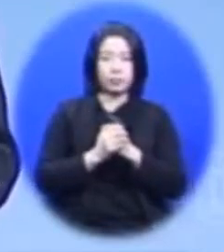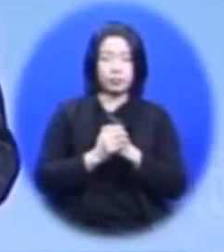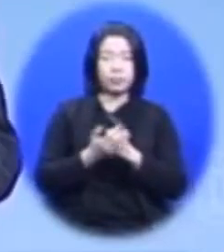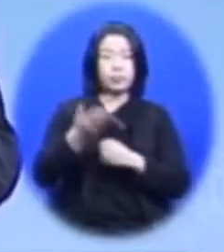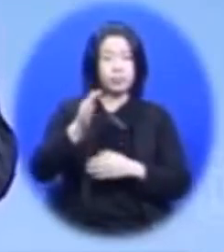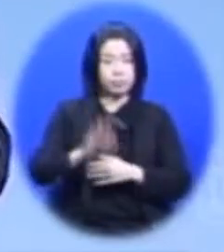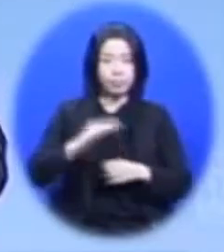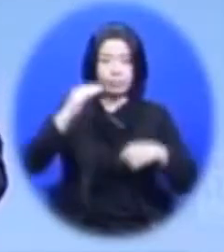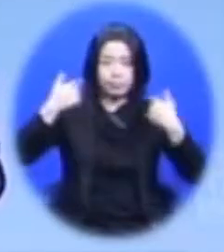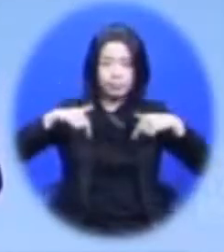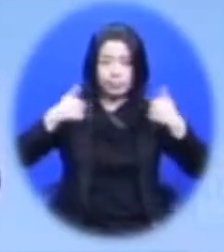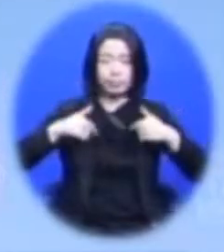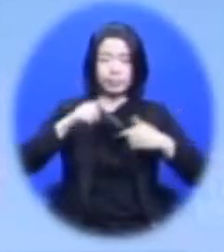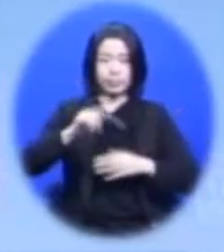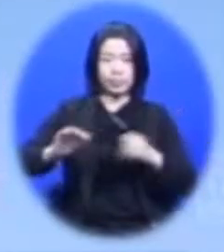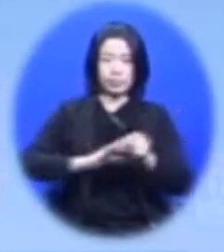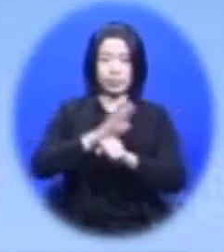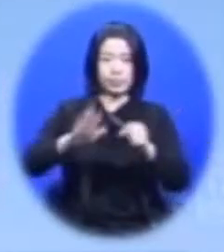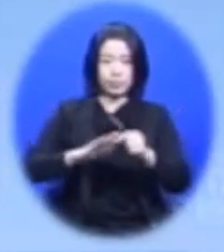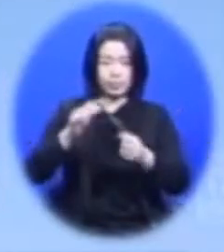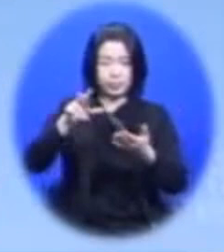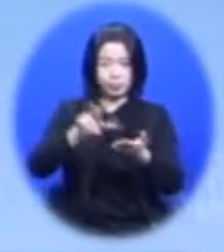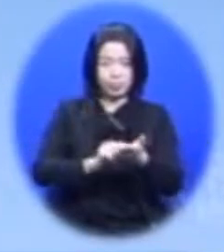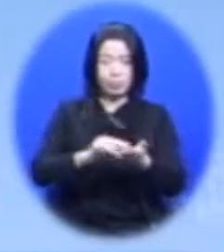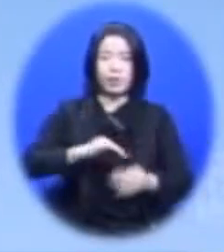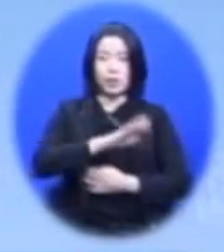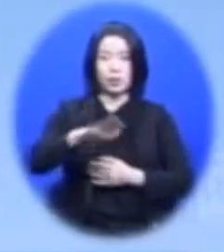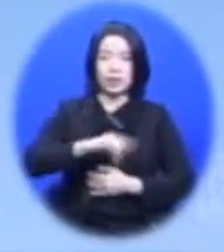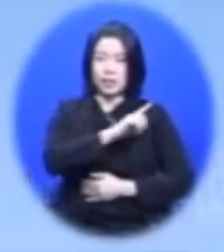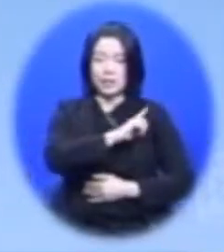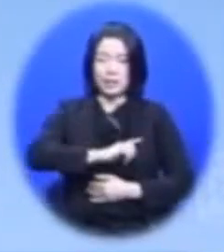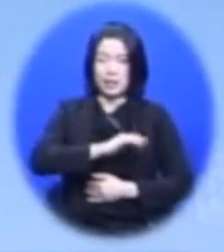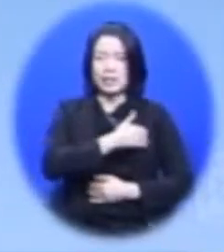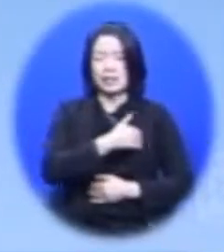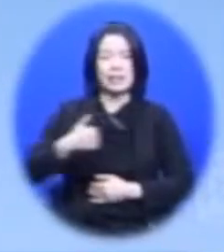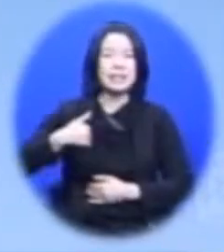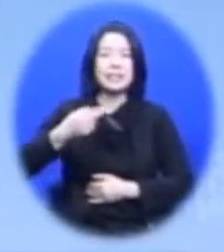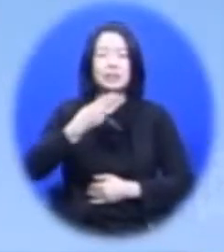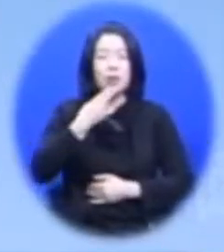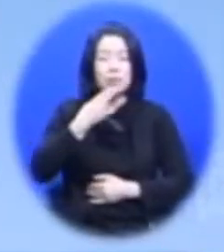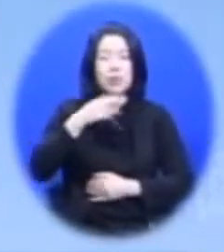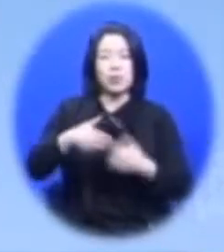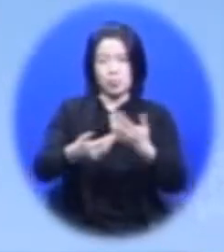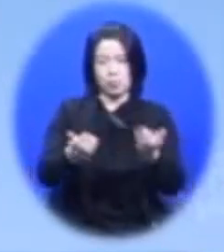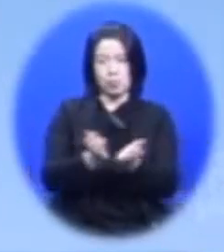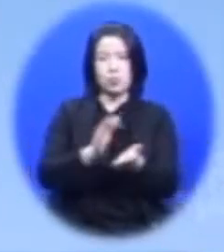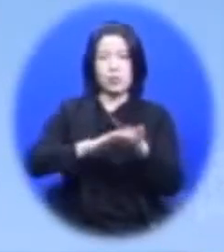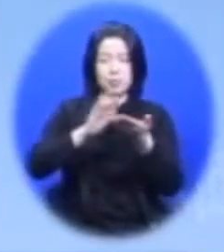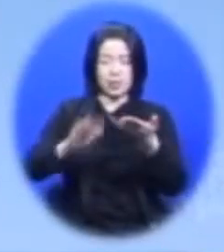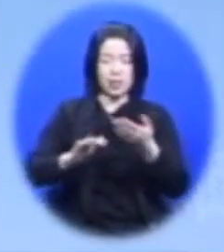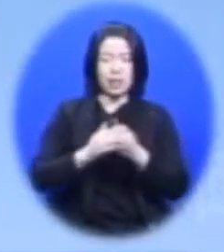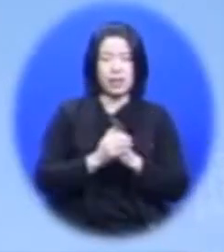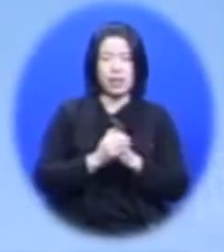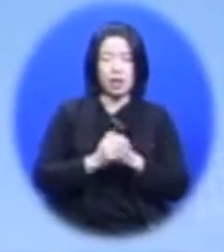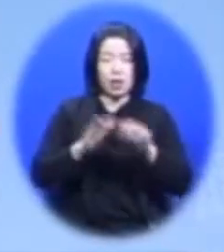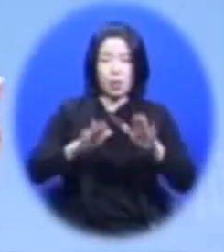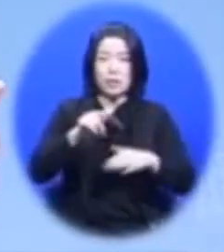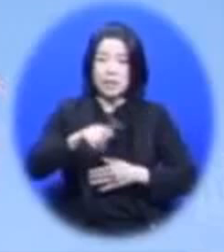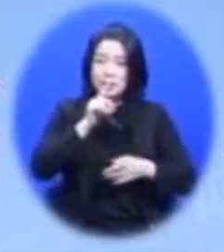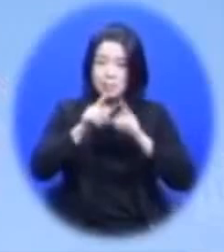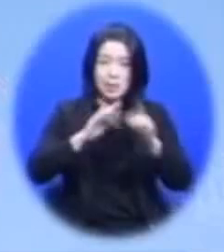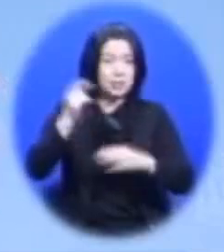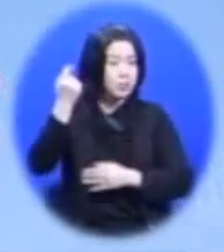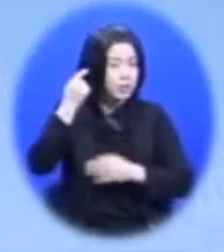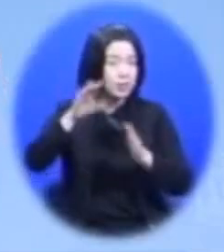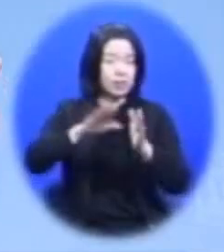그러나 항상 이 사랑의 문제는 우리가 가장 자신 없어 하는 부분이기도 합니다. 오늘 이 말씀을 들을